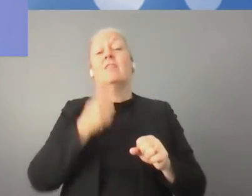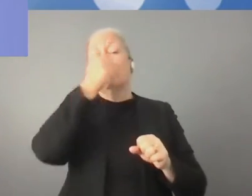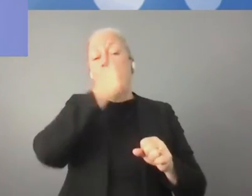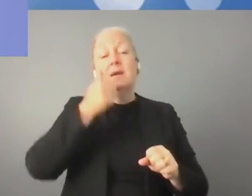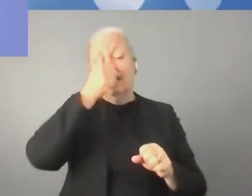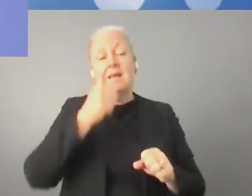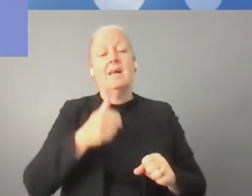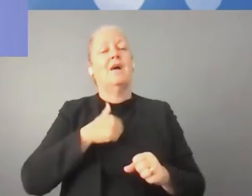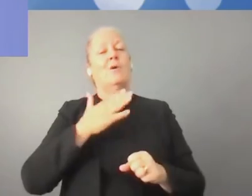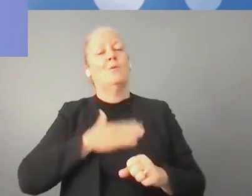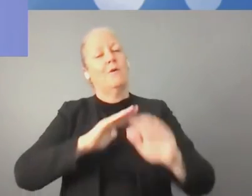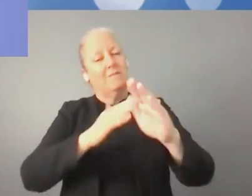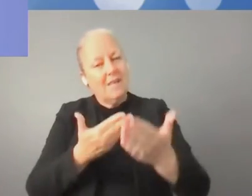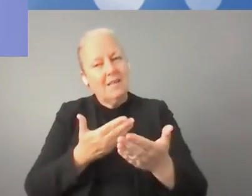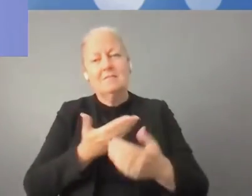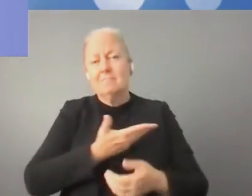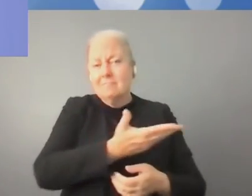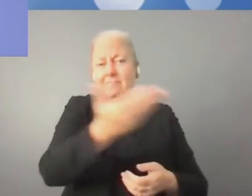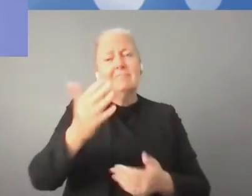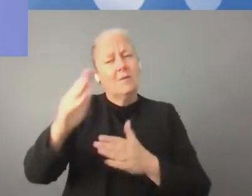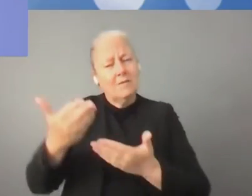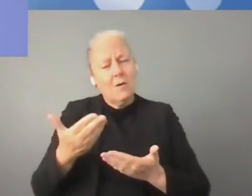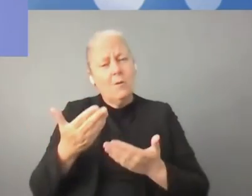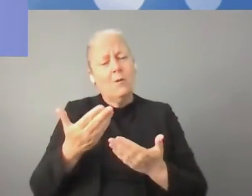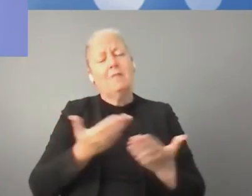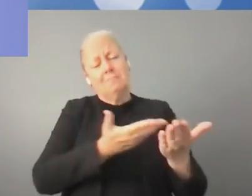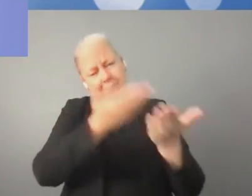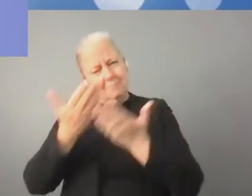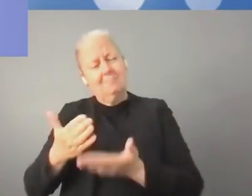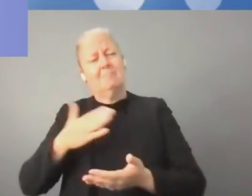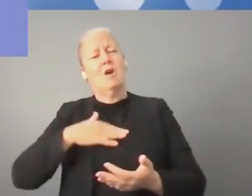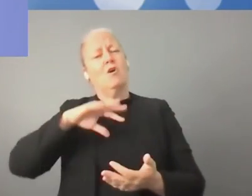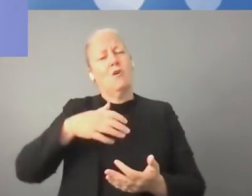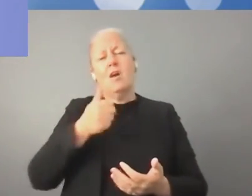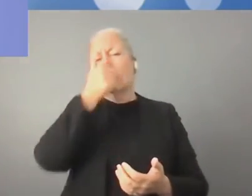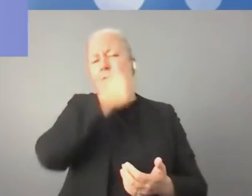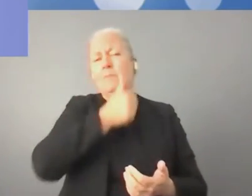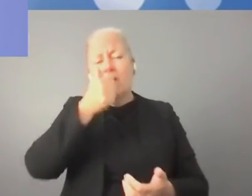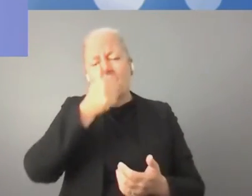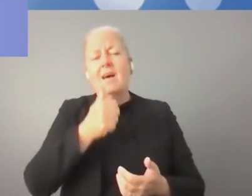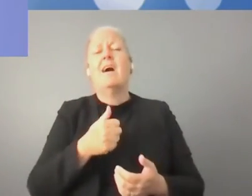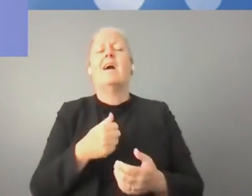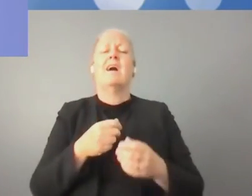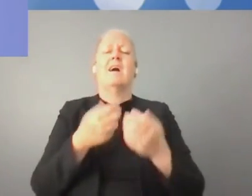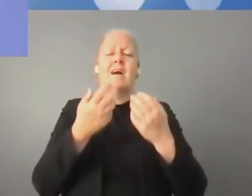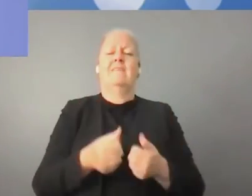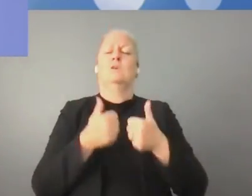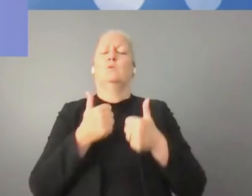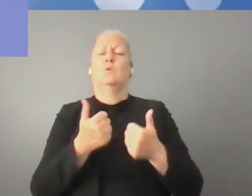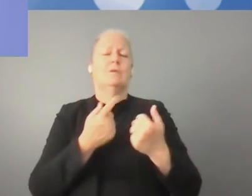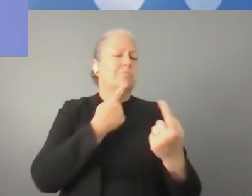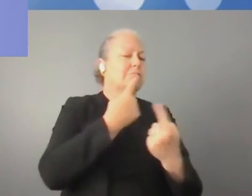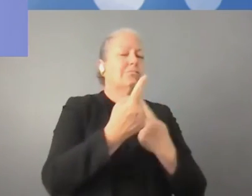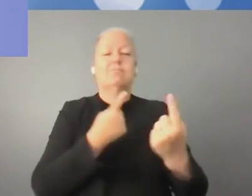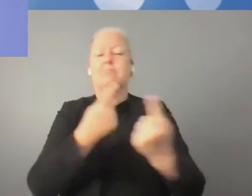коммерческими банками, инвестиционным банком. А поскольку мы будем следующей страной, хозяином цифрового